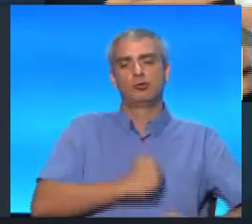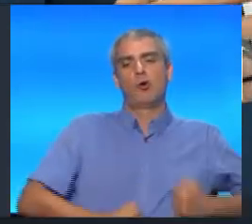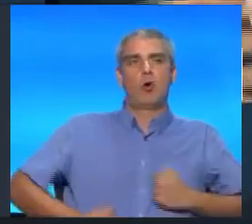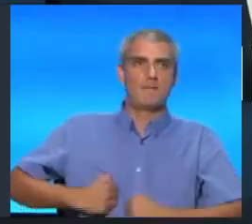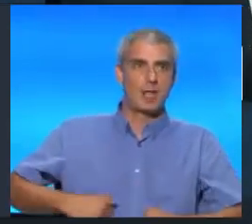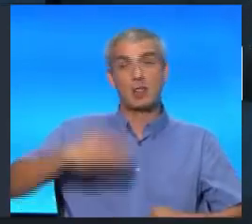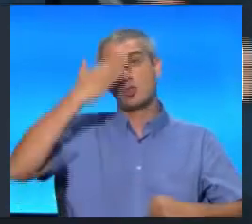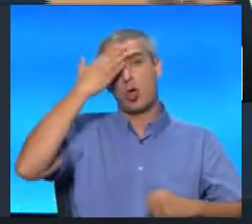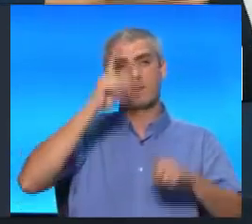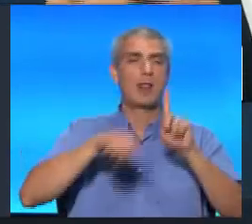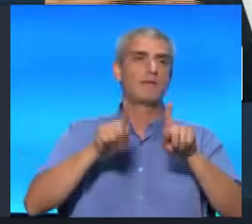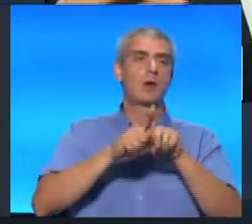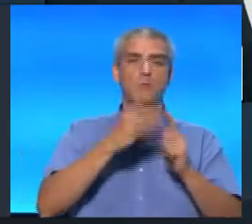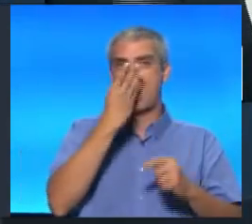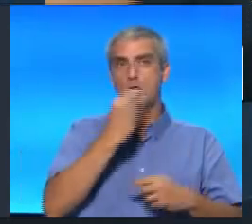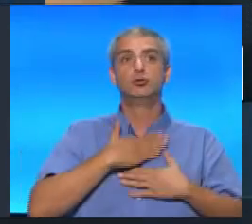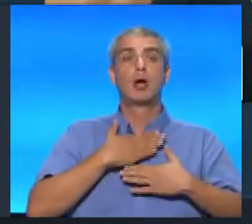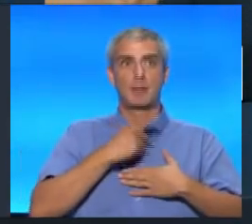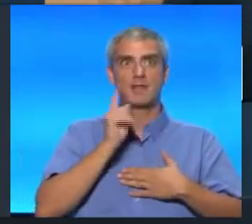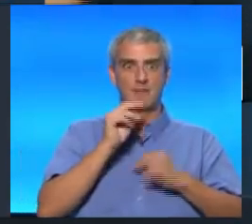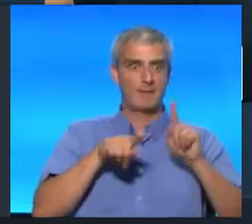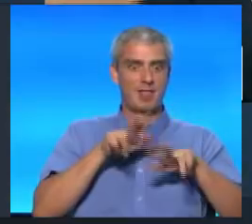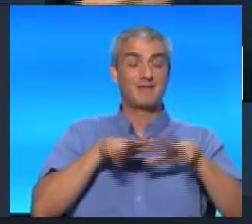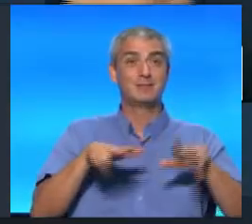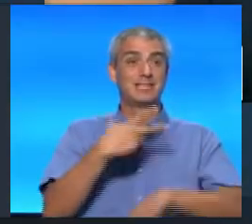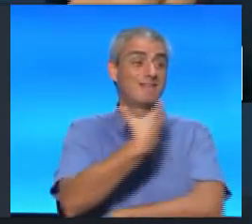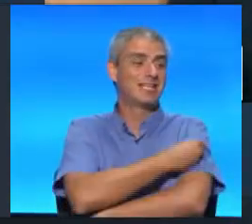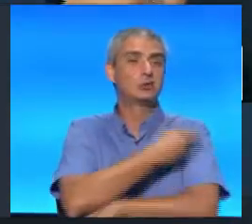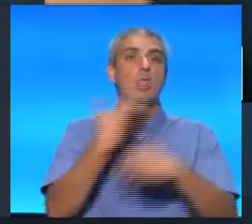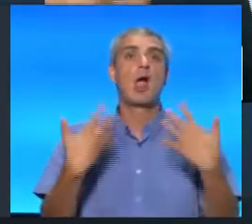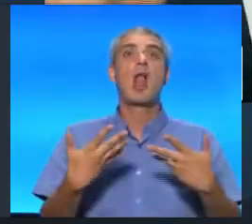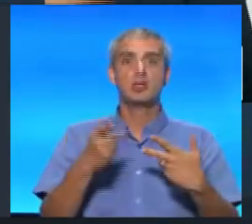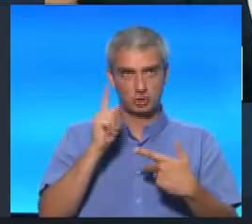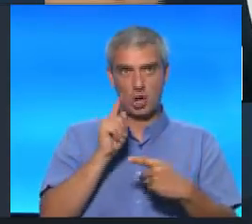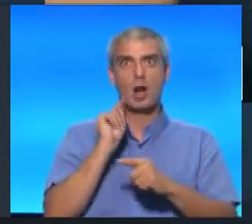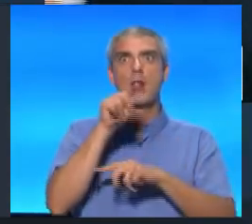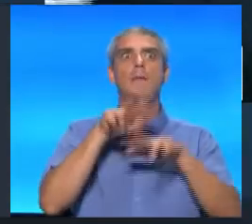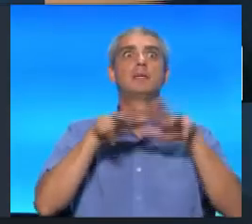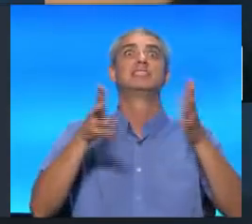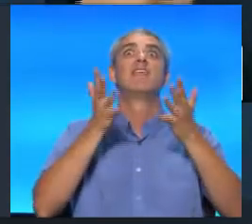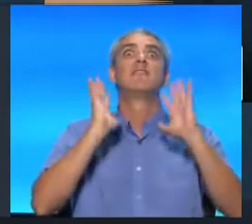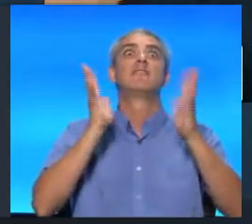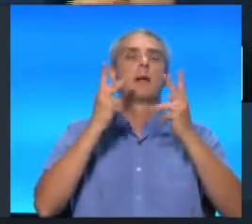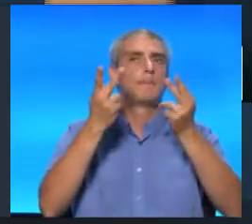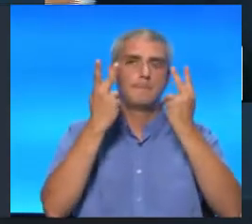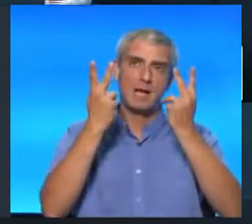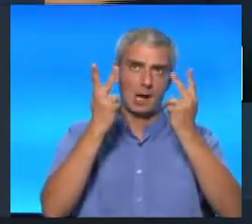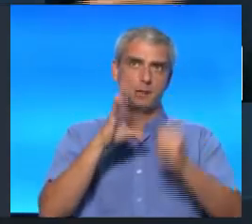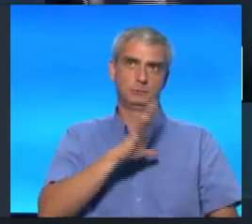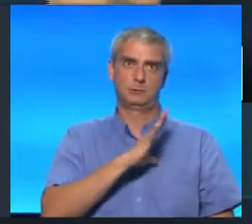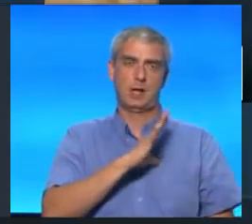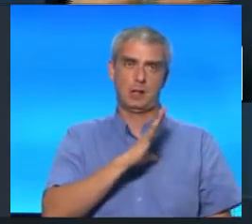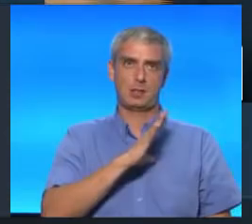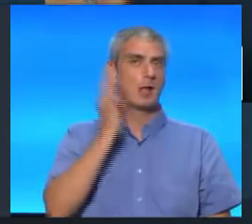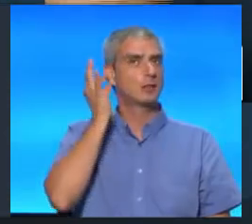לפעמים זה נראה כמו שפעת, אבל לפעמים באמת במצבים כשהמערכת החיסונית היא מוחלשת, זה יכול להגיע למצבים חמורים, בעיקר באמת הסכנה